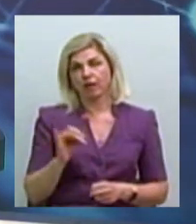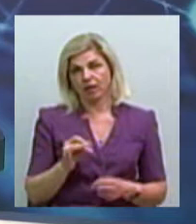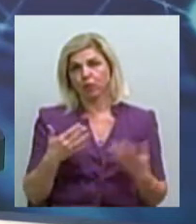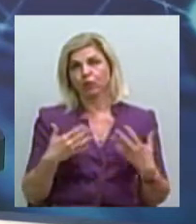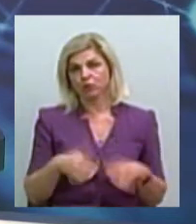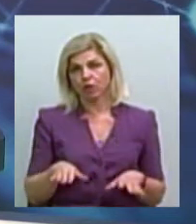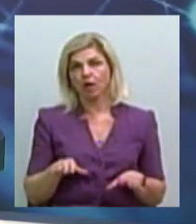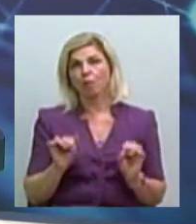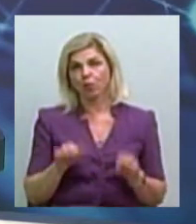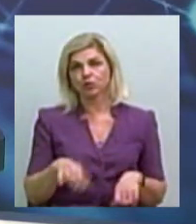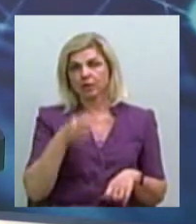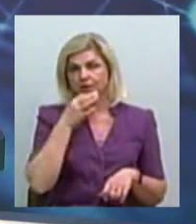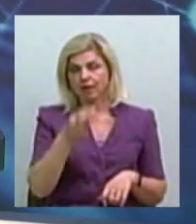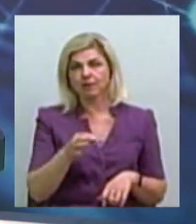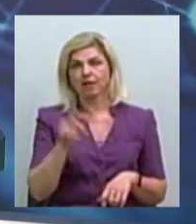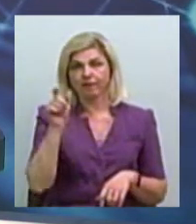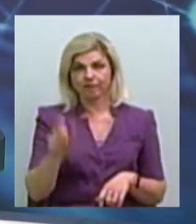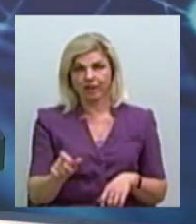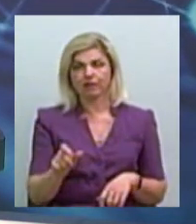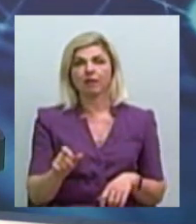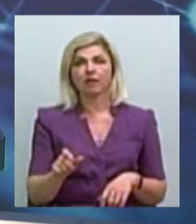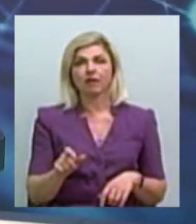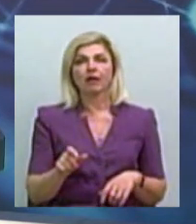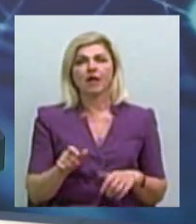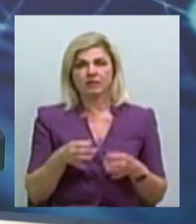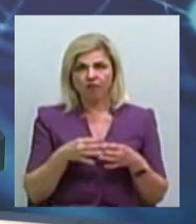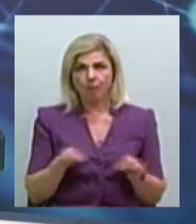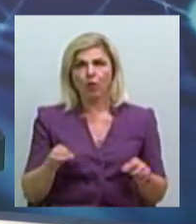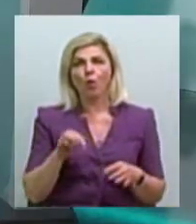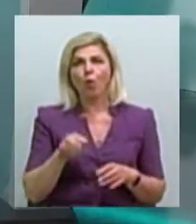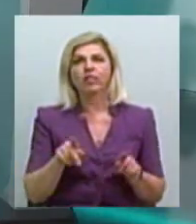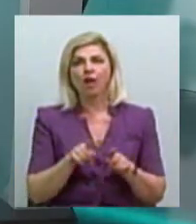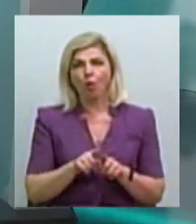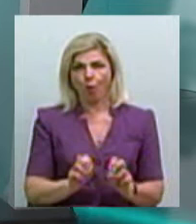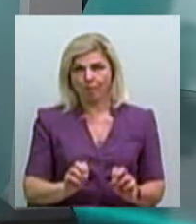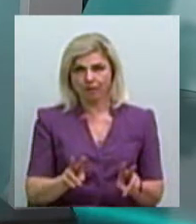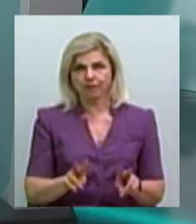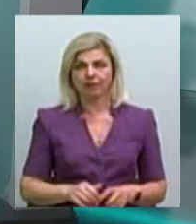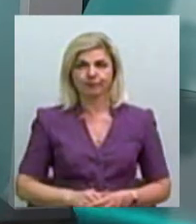практично можна сказати, що він вирвався з цієї пастки. Так, Віталій, Анатолій?